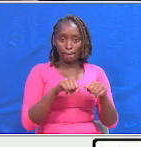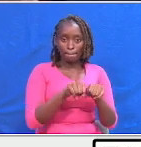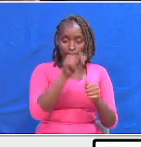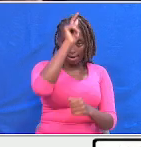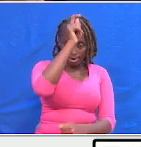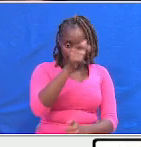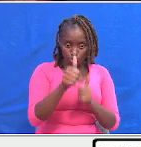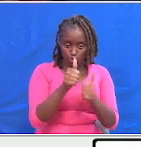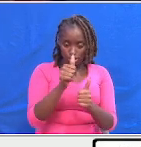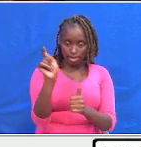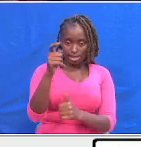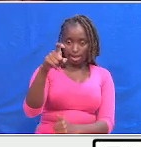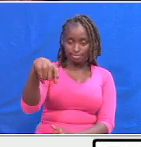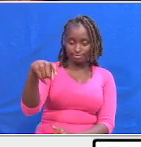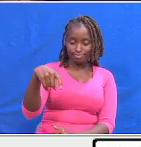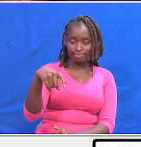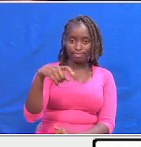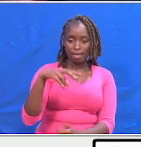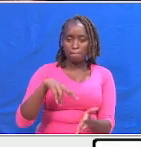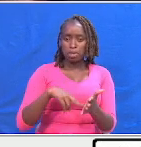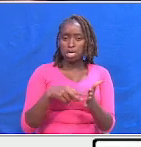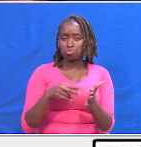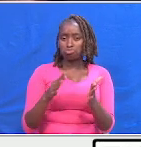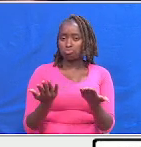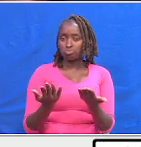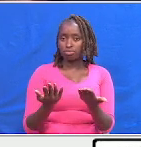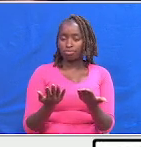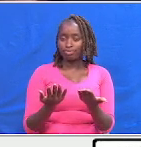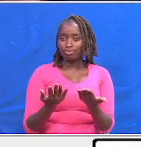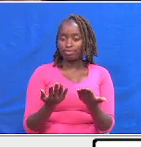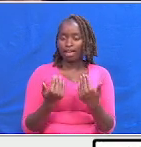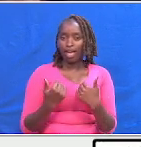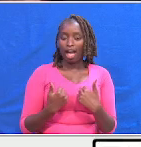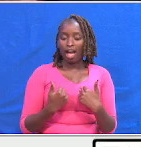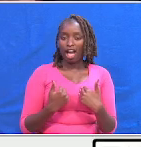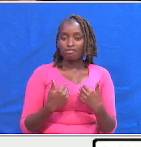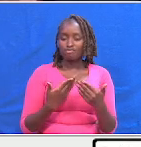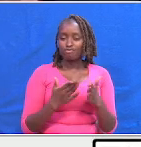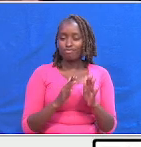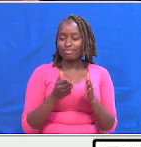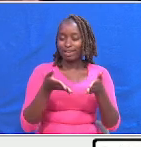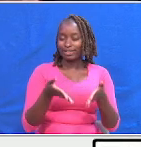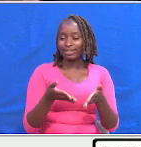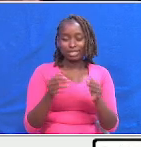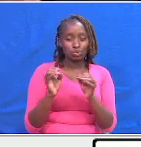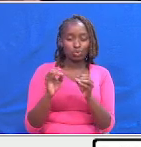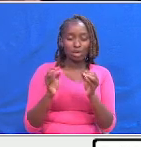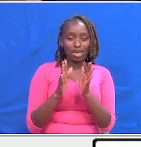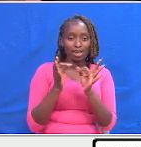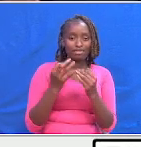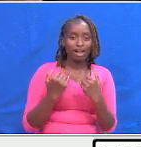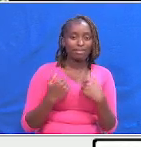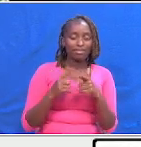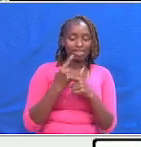deserve. Basically, it seems that truth does not exist, and if it does, it's only what the